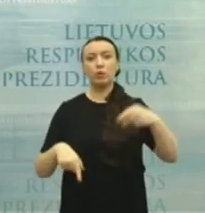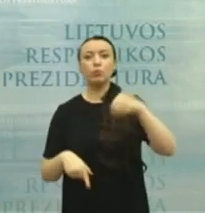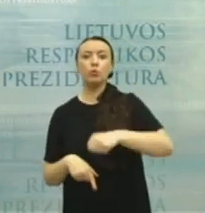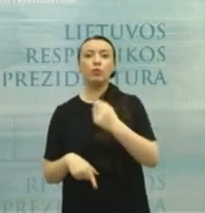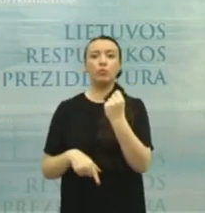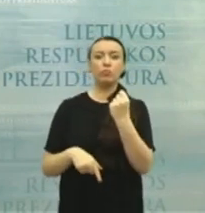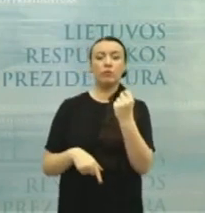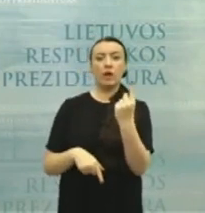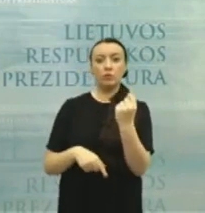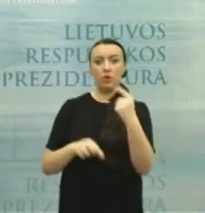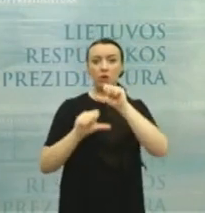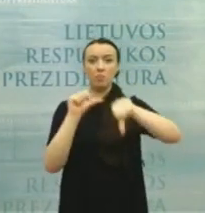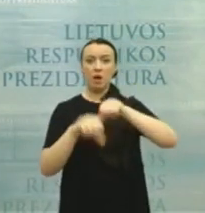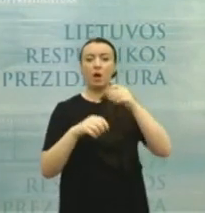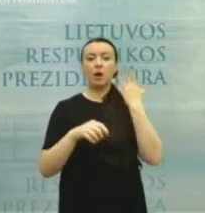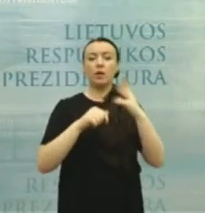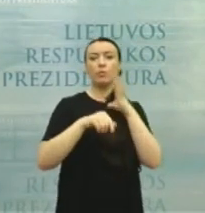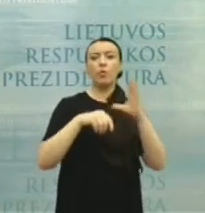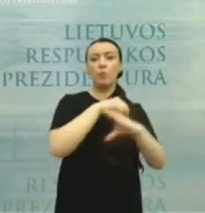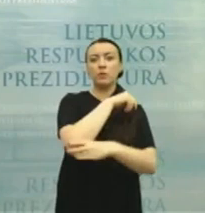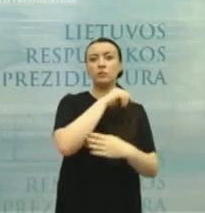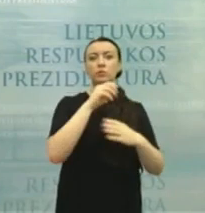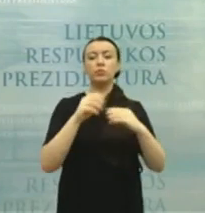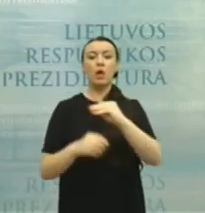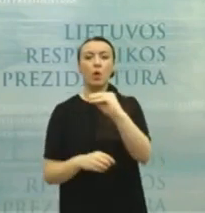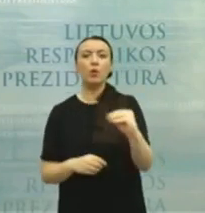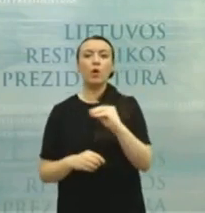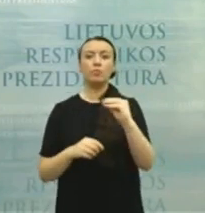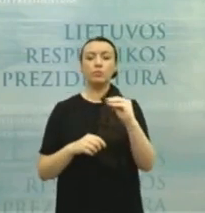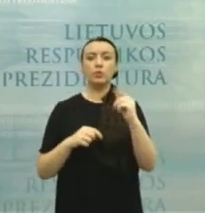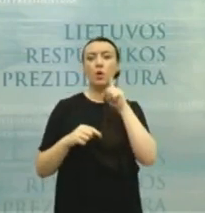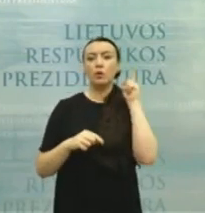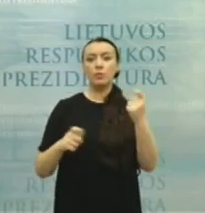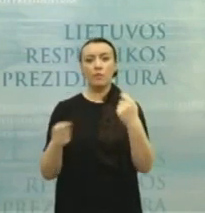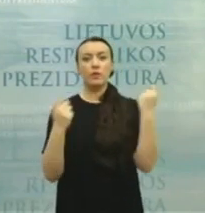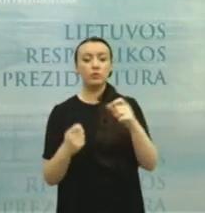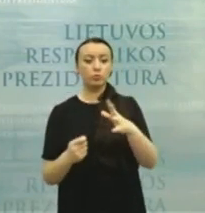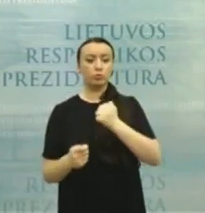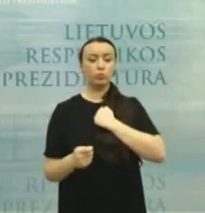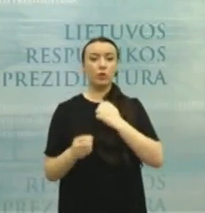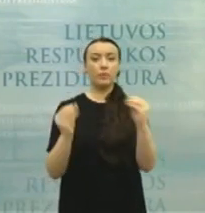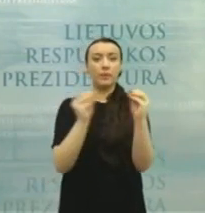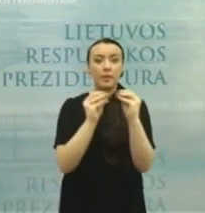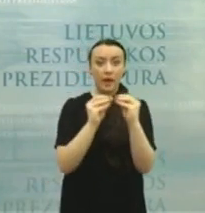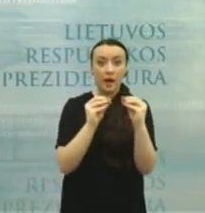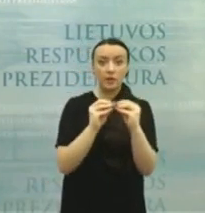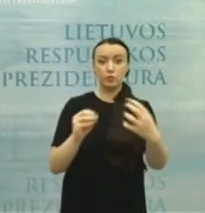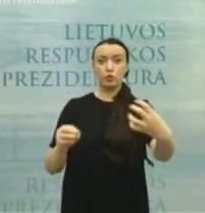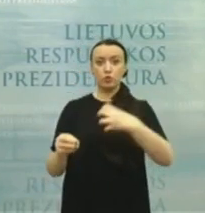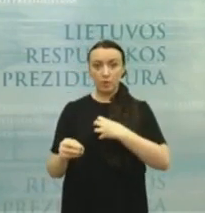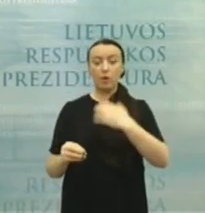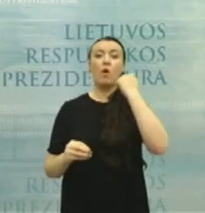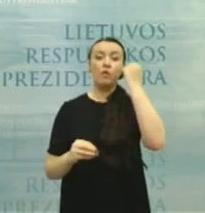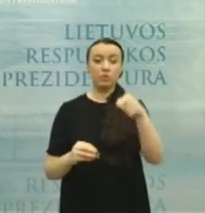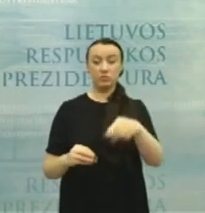2011 metais po paskutinio Europos jaunimo olimpinio festivalio, kai mes turėjome apie 10 medalių ir po to tas